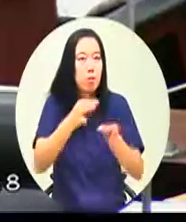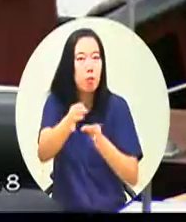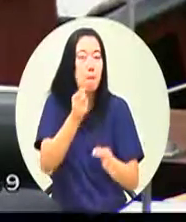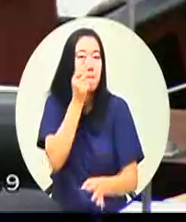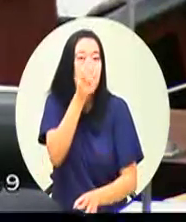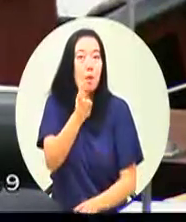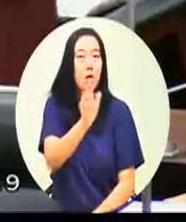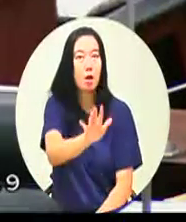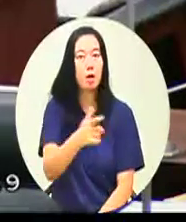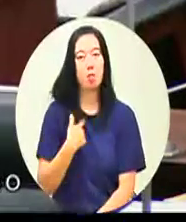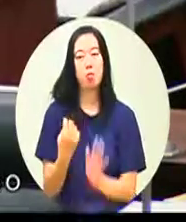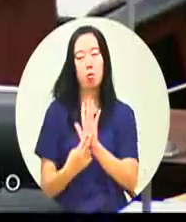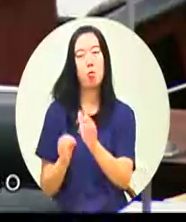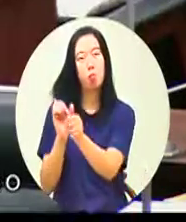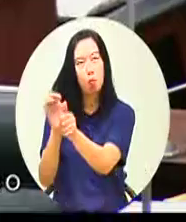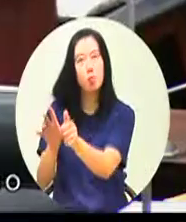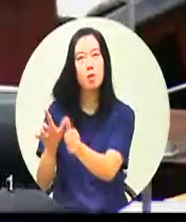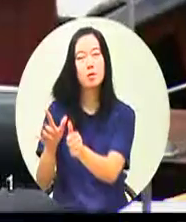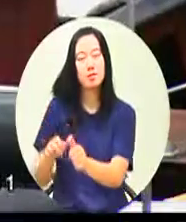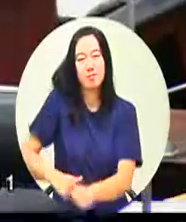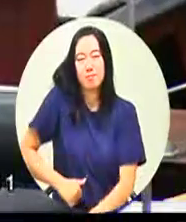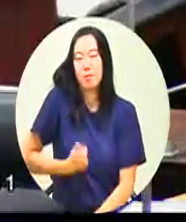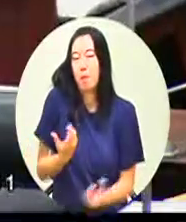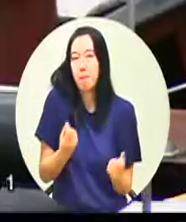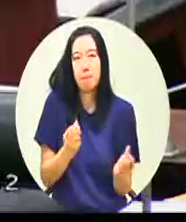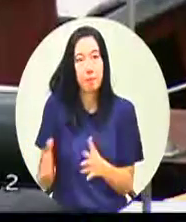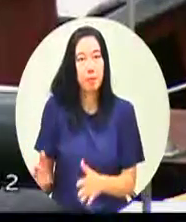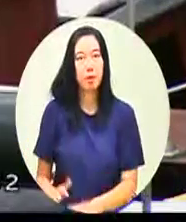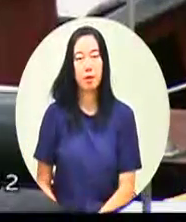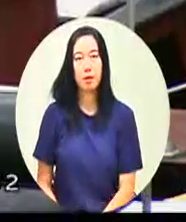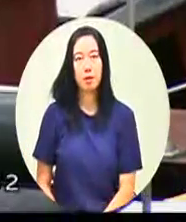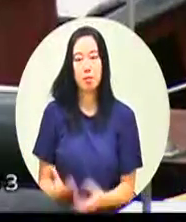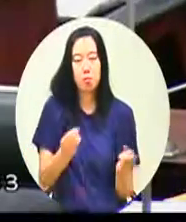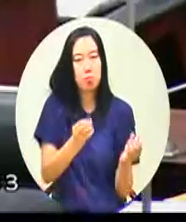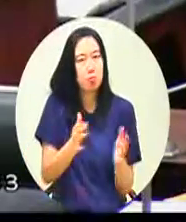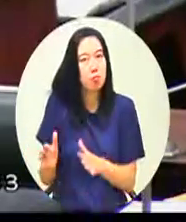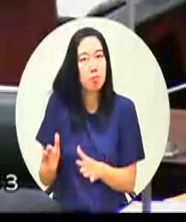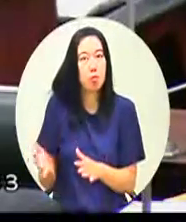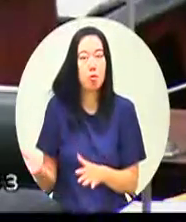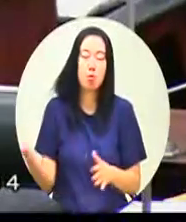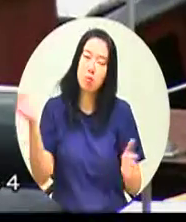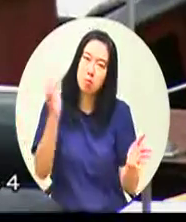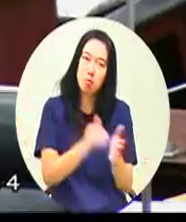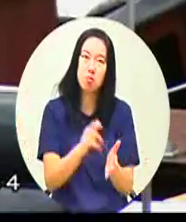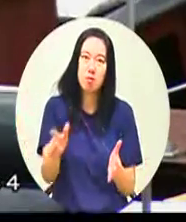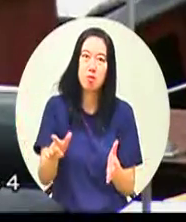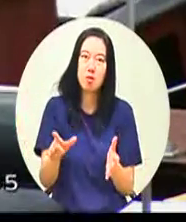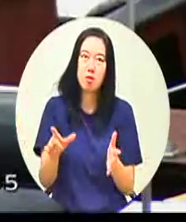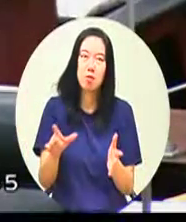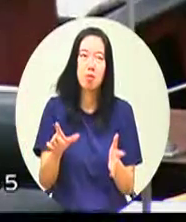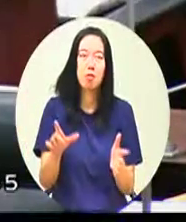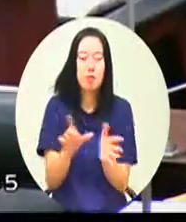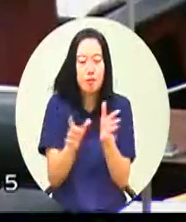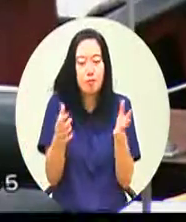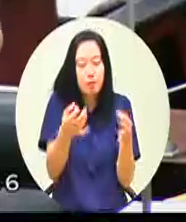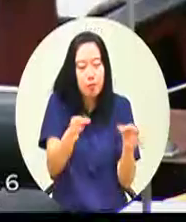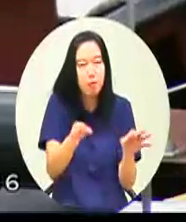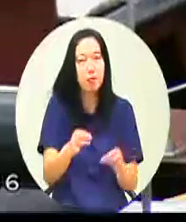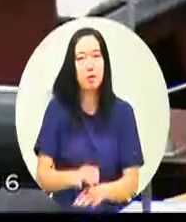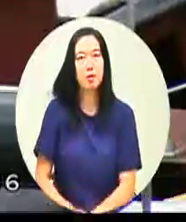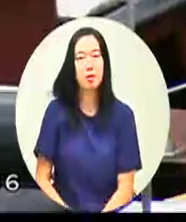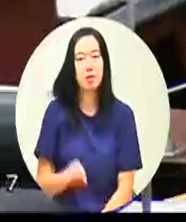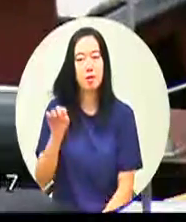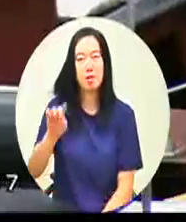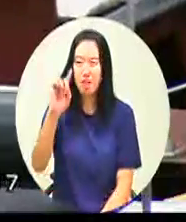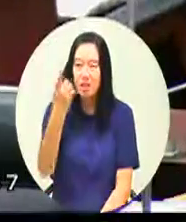解释，啊，就真正就无法度。但是这个无法度是终究是暂缓尔啦，暂缓你袂使借这个